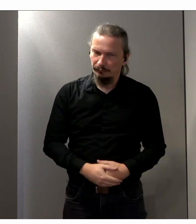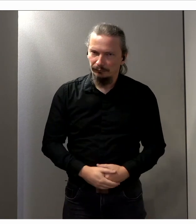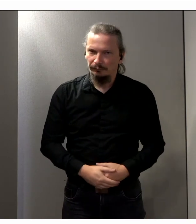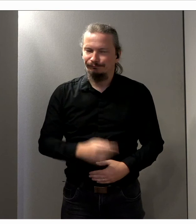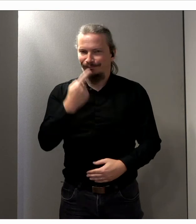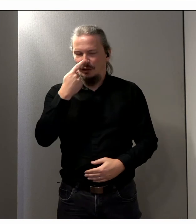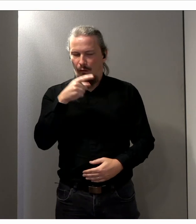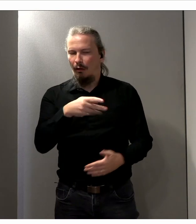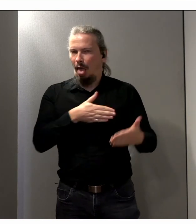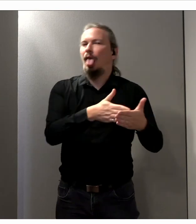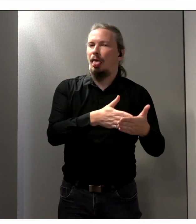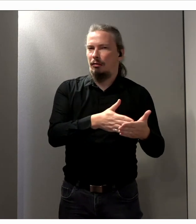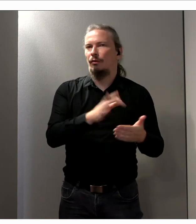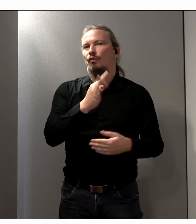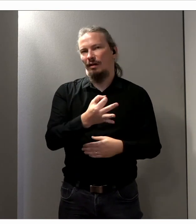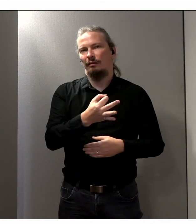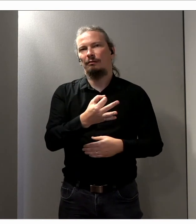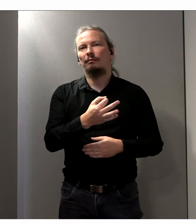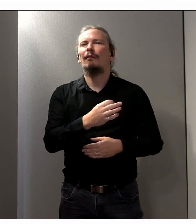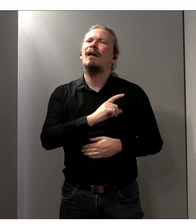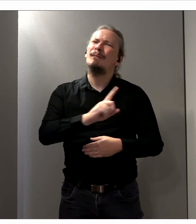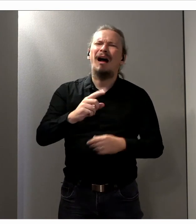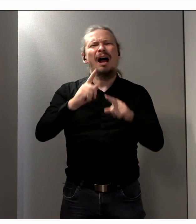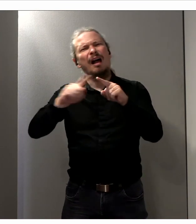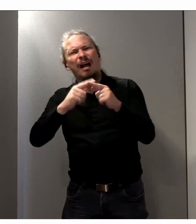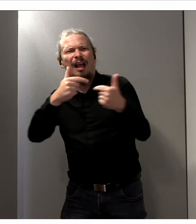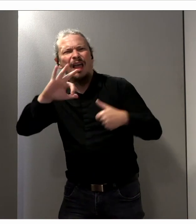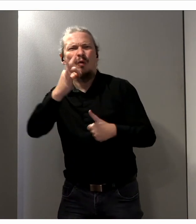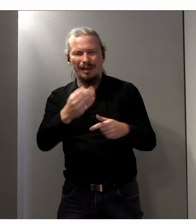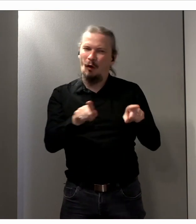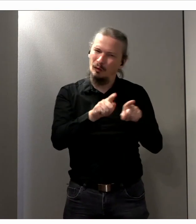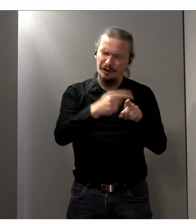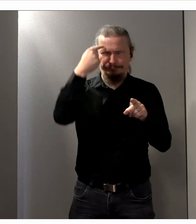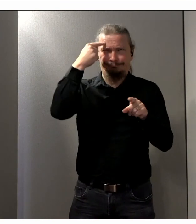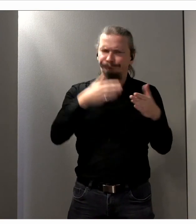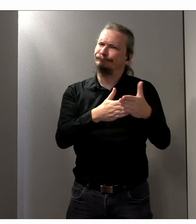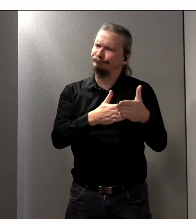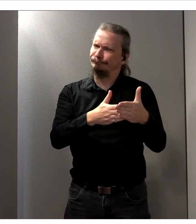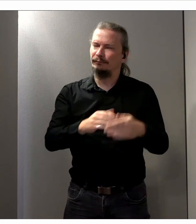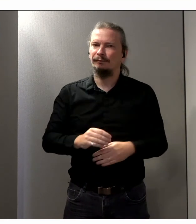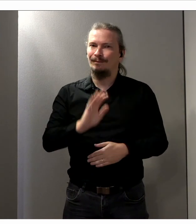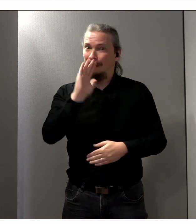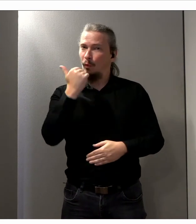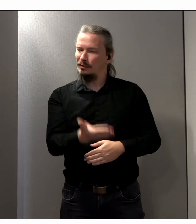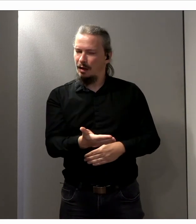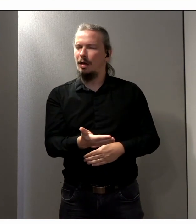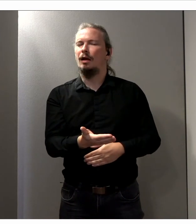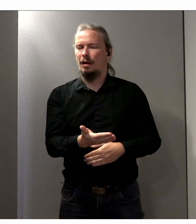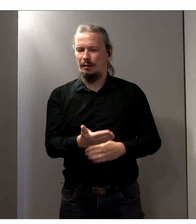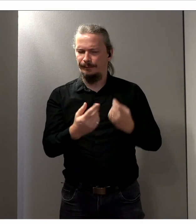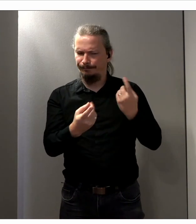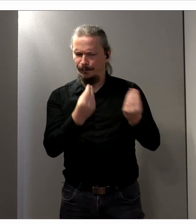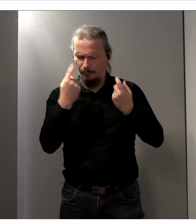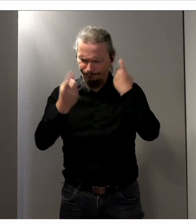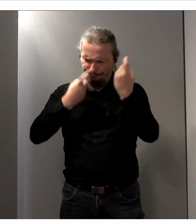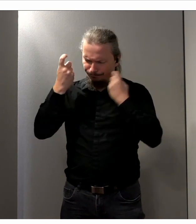perçois un vrai blocage, allant au-delà des simples limitations logistiques. C'est en partant de cette perception et de nombreuses